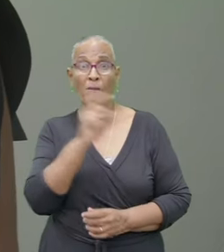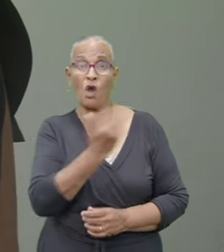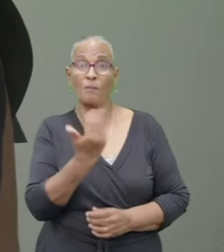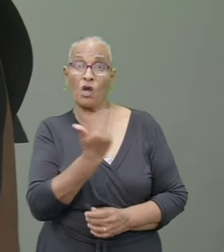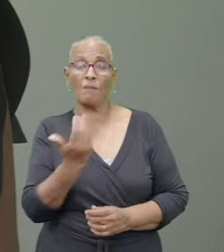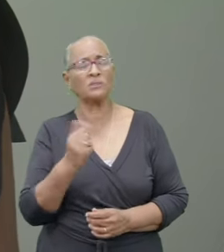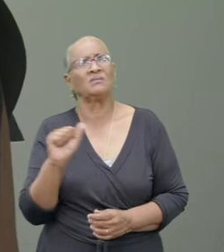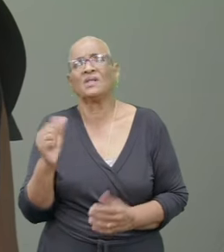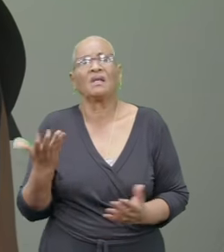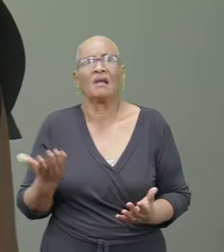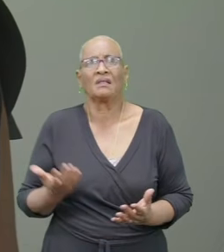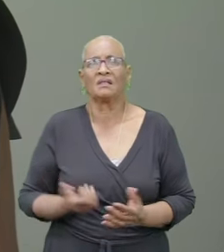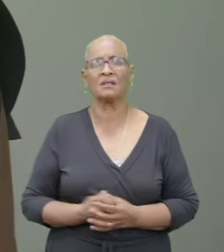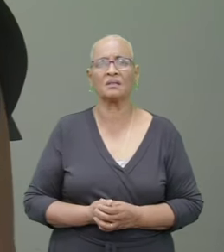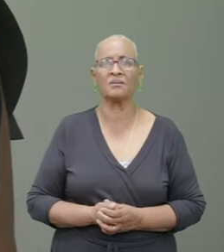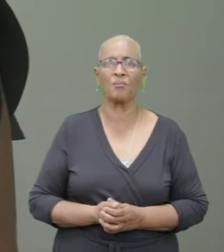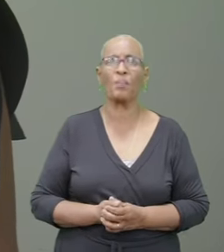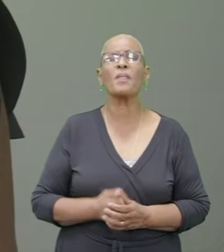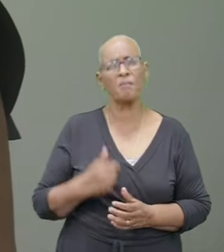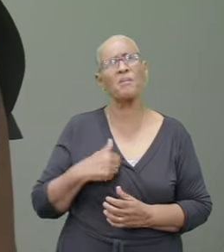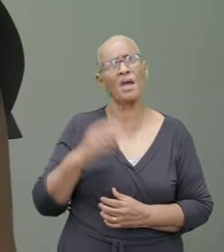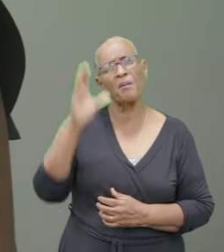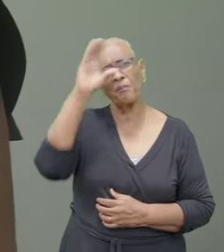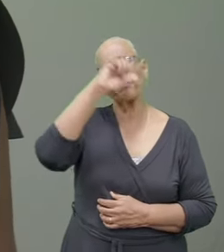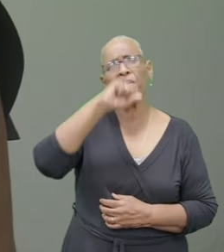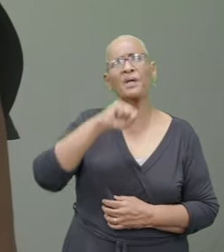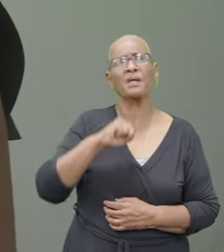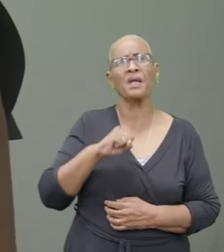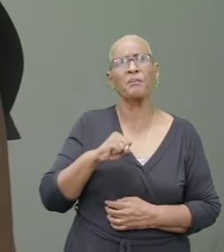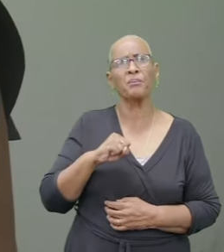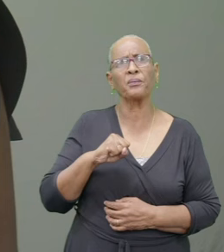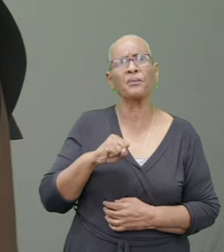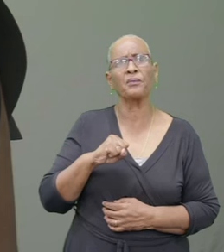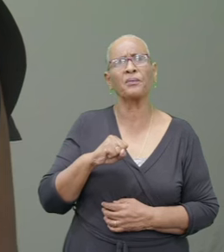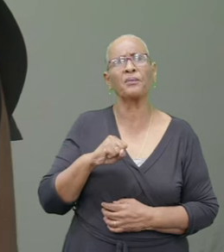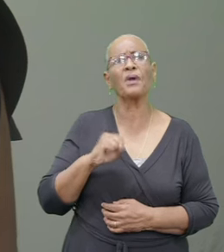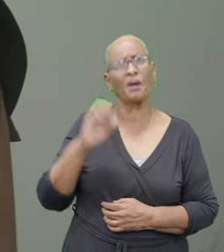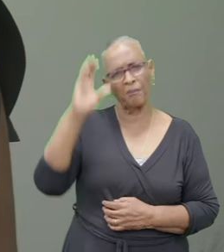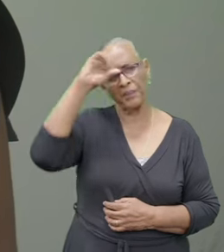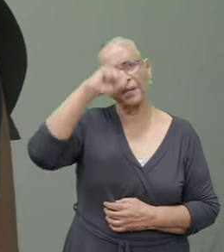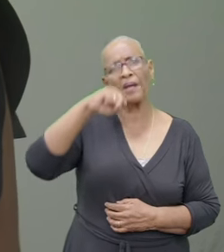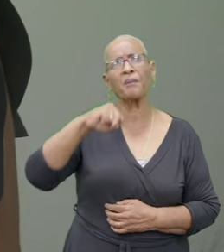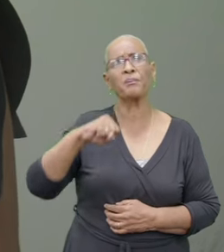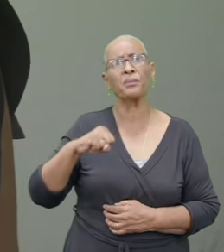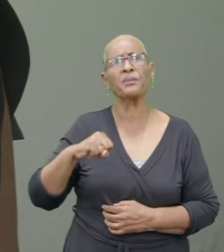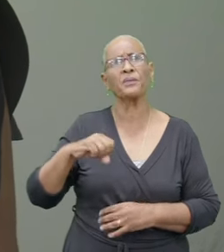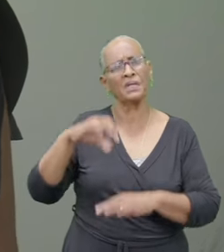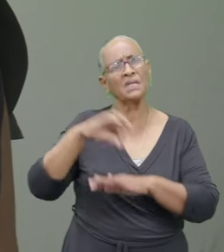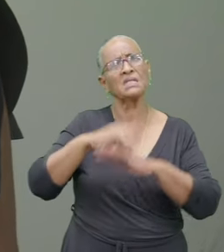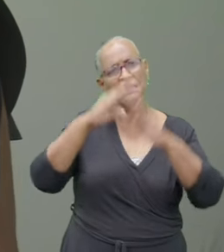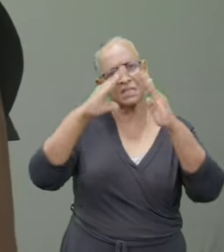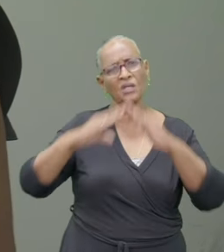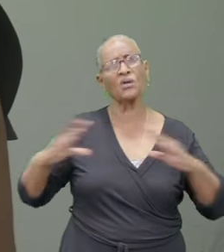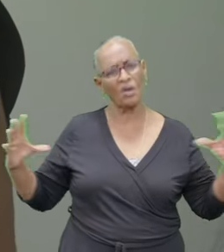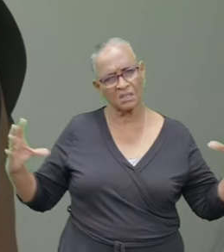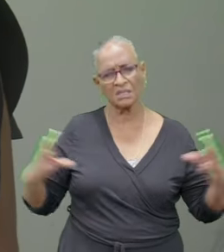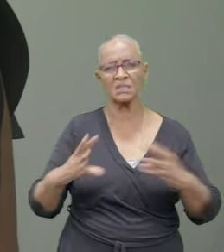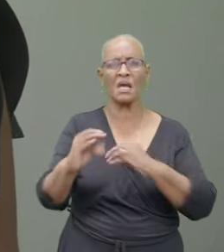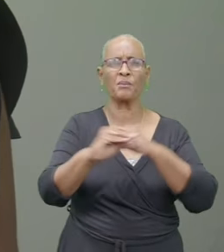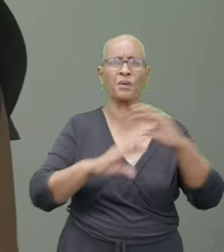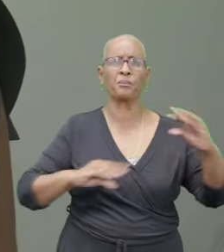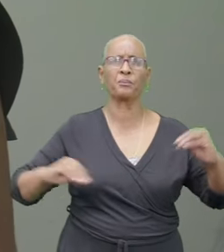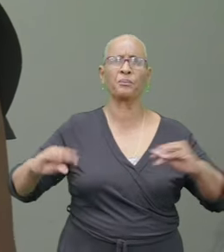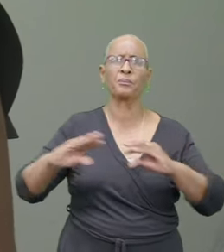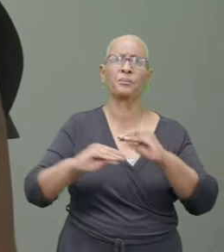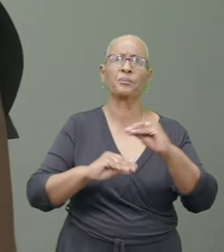dan zijn ze daar. Maar u begrijpt dat geeft men natuurlijk, het is een kwestie van dat ziekenhuizen met elkaar bezig zijn. Uiteindelijk halen we geeft men, in